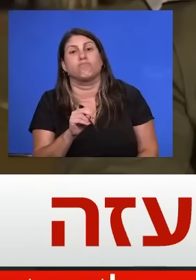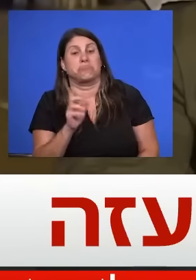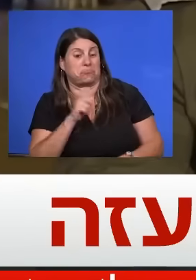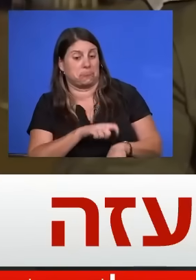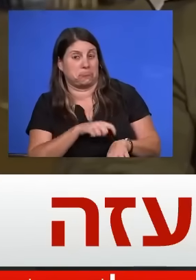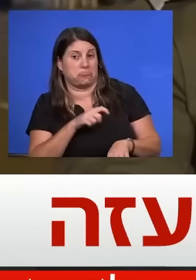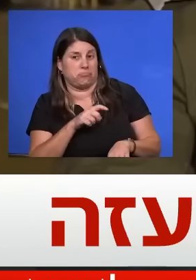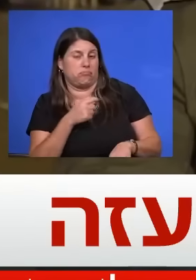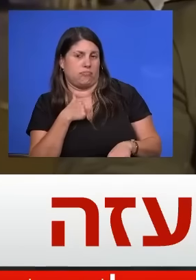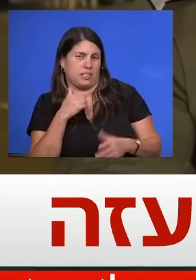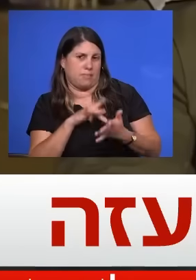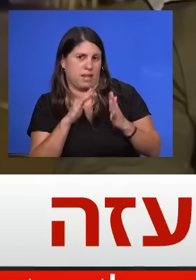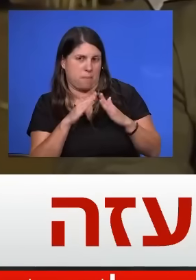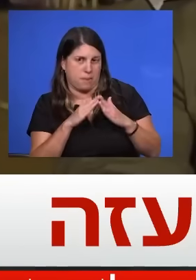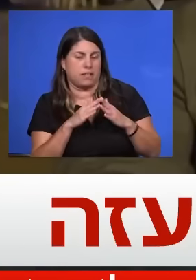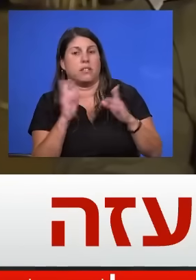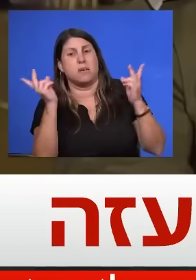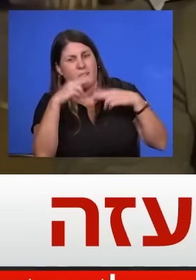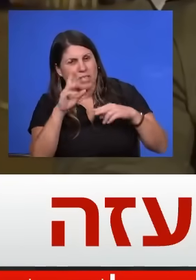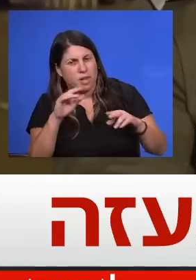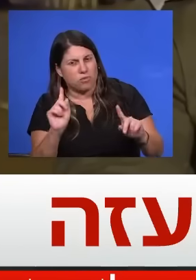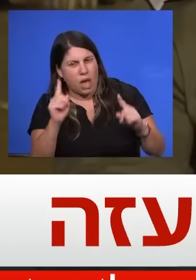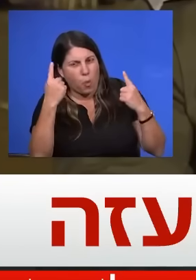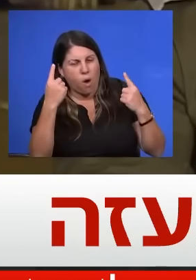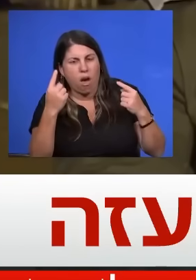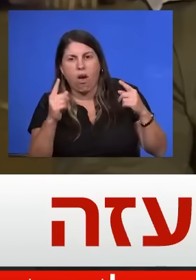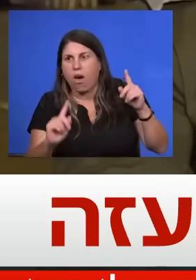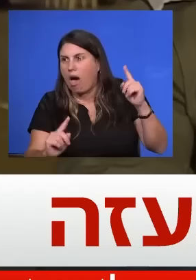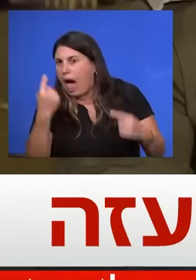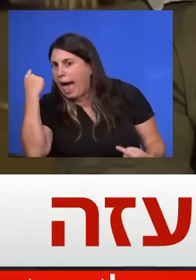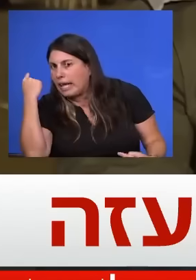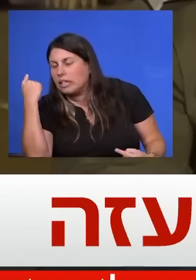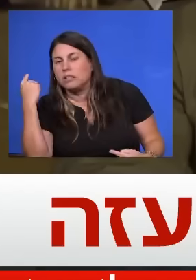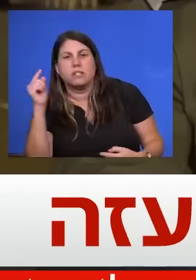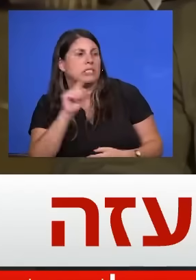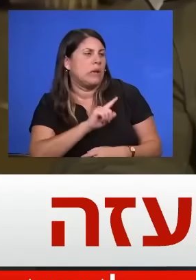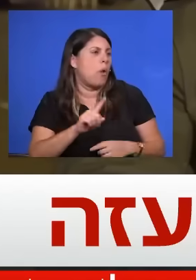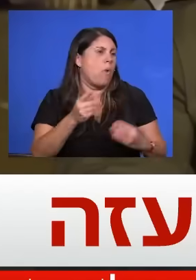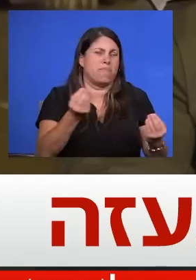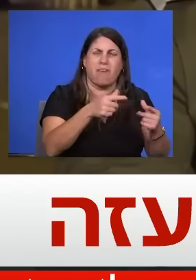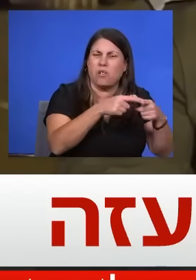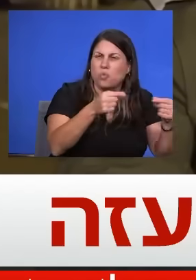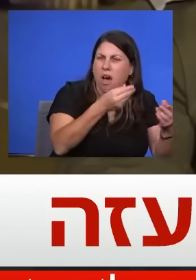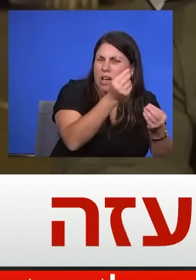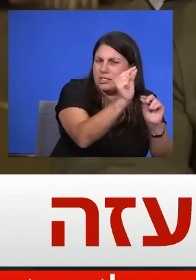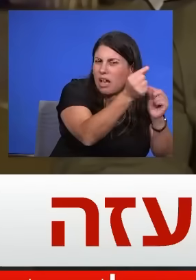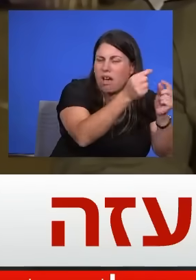מבינים שיש אירוע חריג, שזה לא עוד כוננות בעזה ולא עוד איזושהי מתקפה